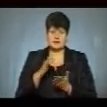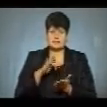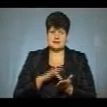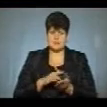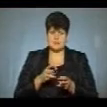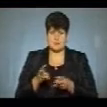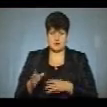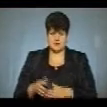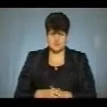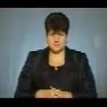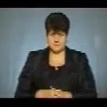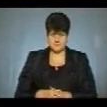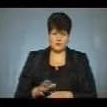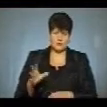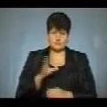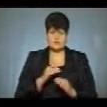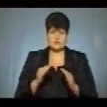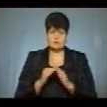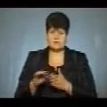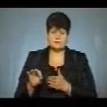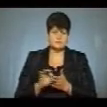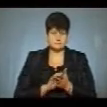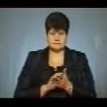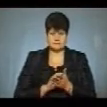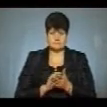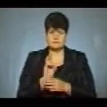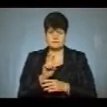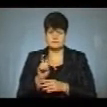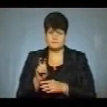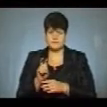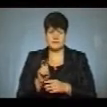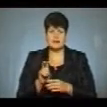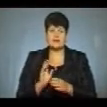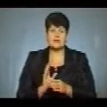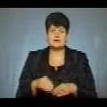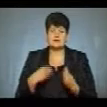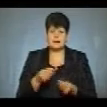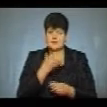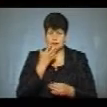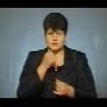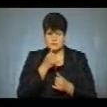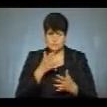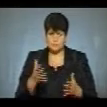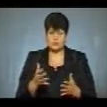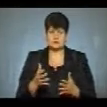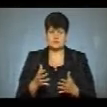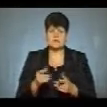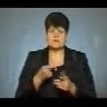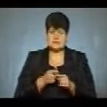опалення. Одночасно до всіх будинків не підійде тепло. Запуск системи опалення в будинках